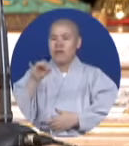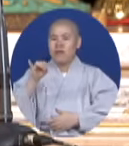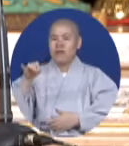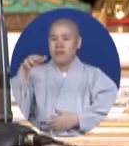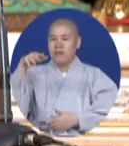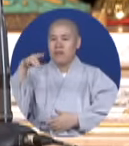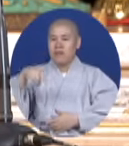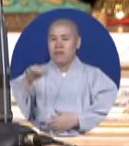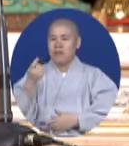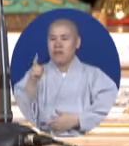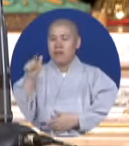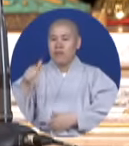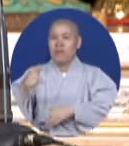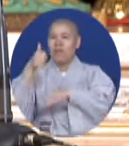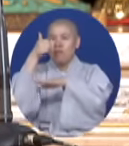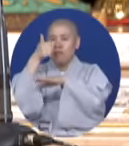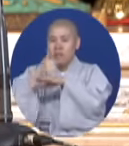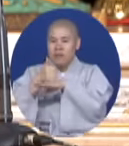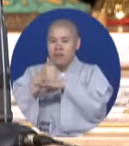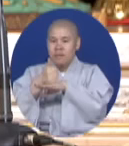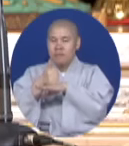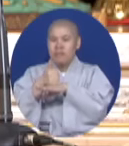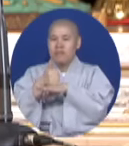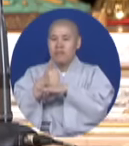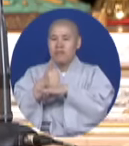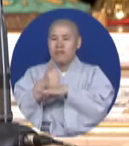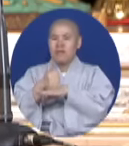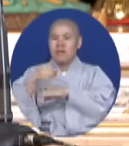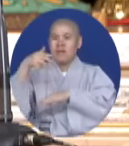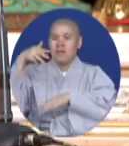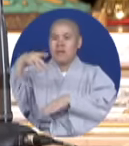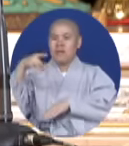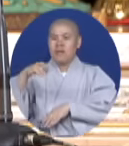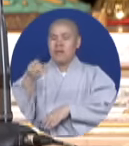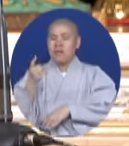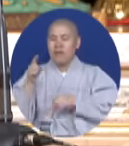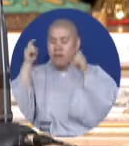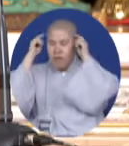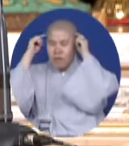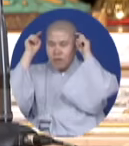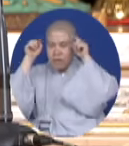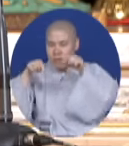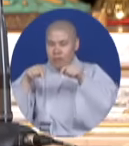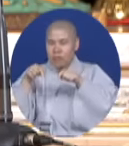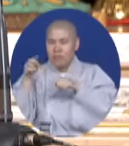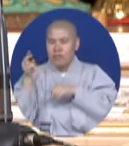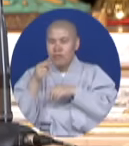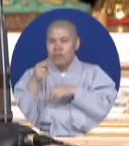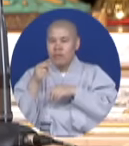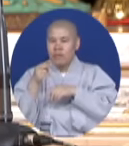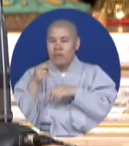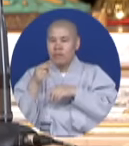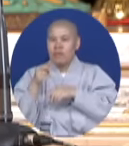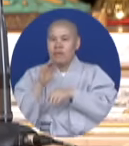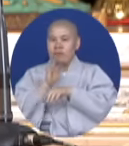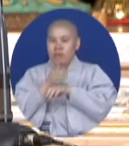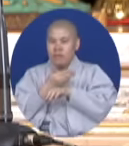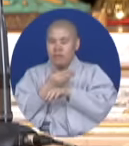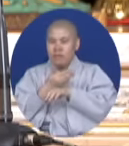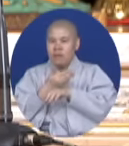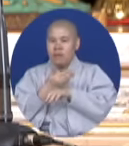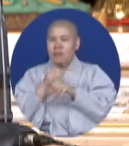궁극적으로 치혹, 어리석고 미혹된 것을